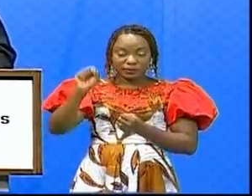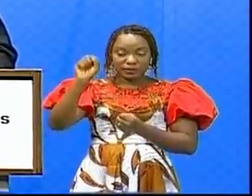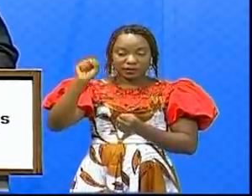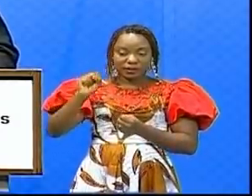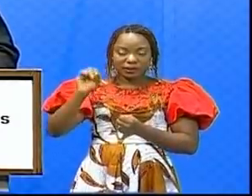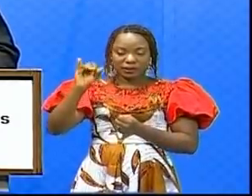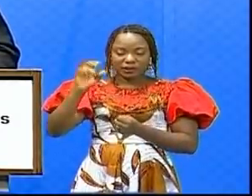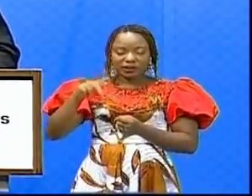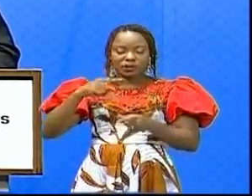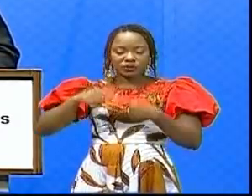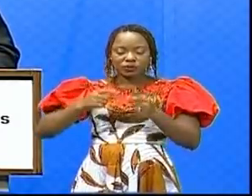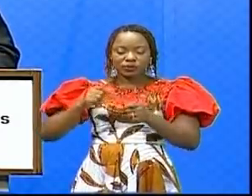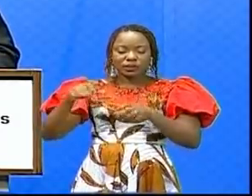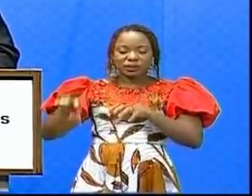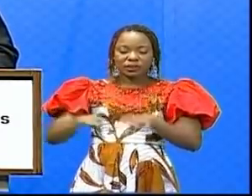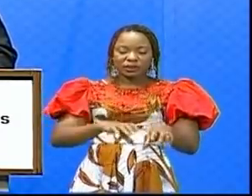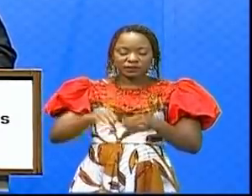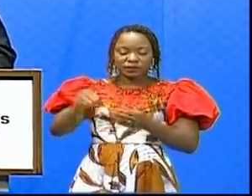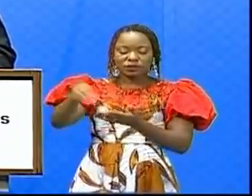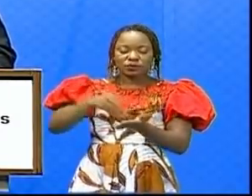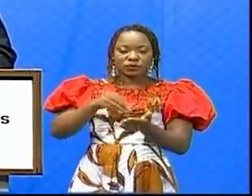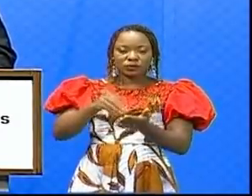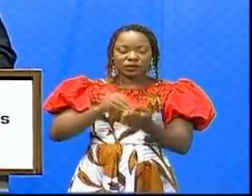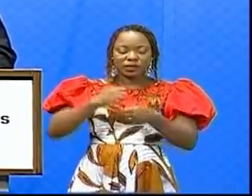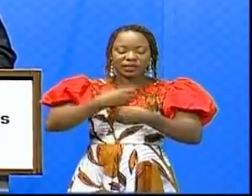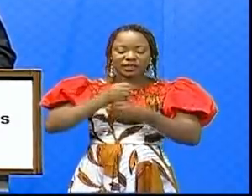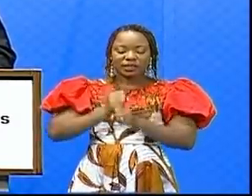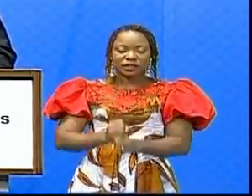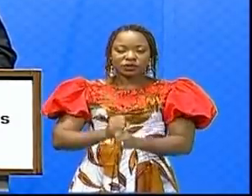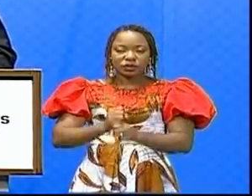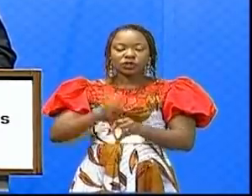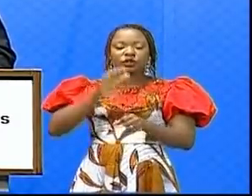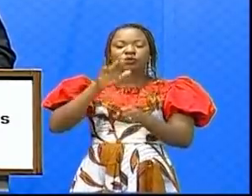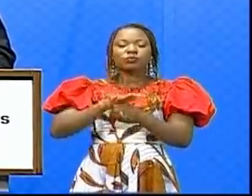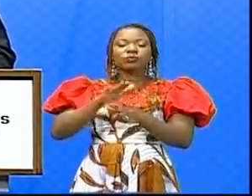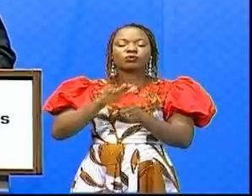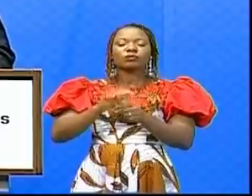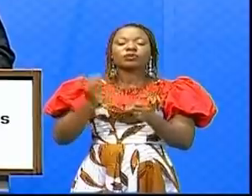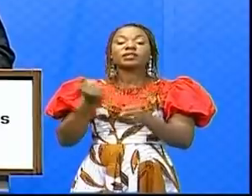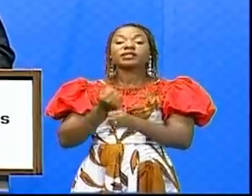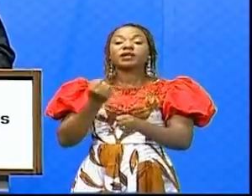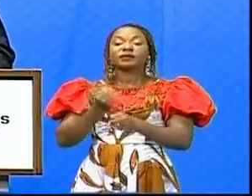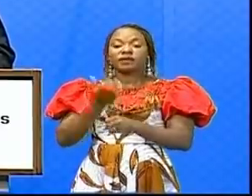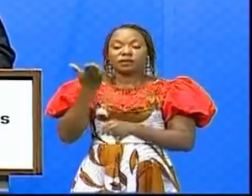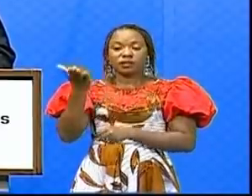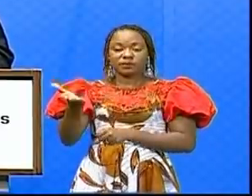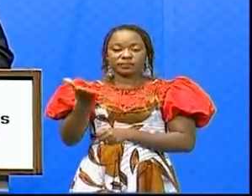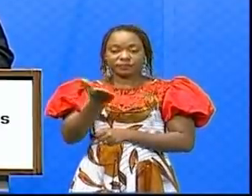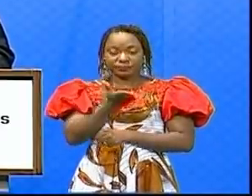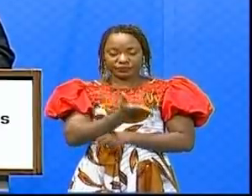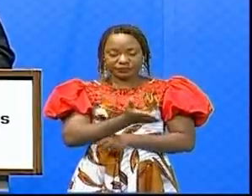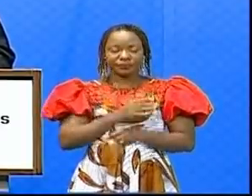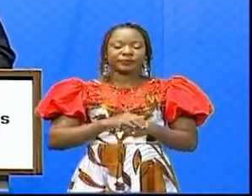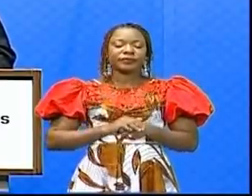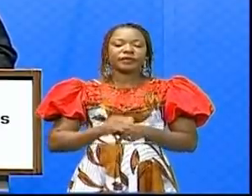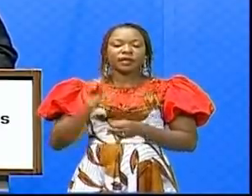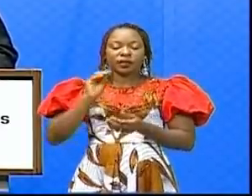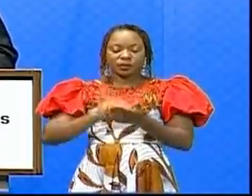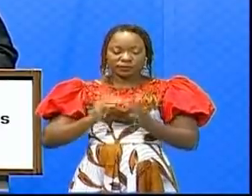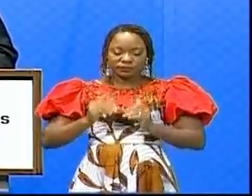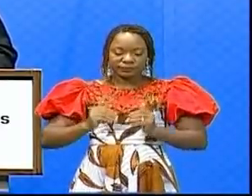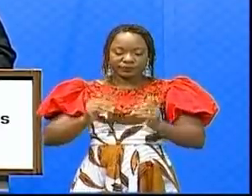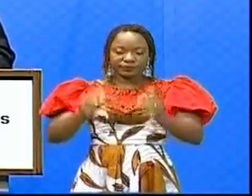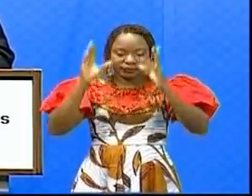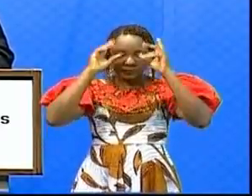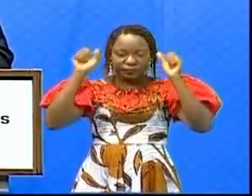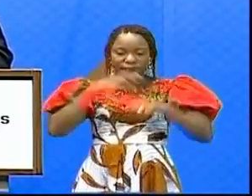débuts des activités contribuera à la création de nombreux emplois. Dans la suite de la communication du